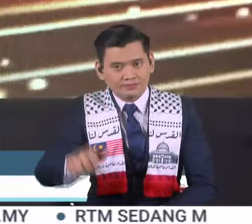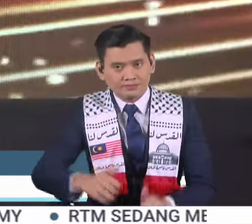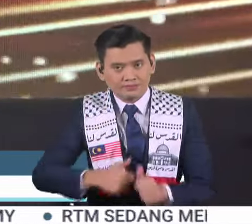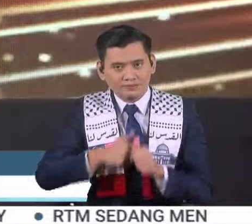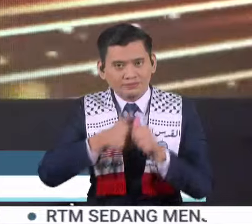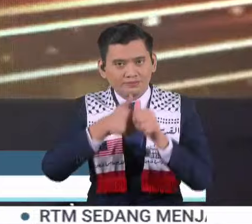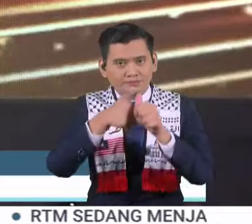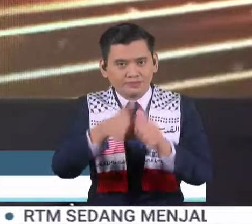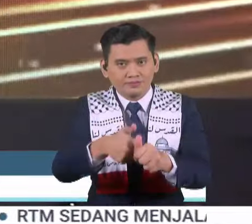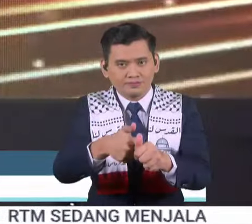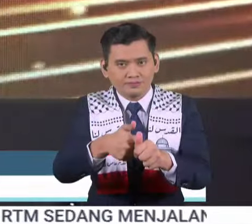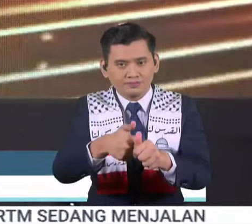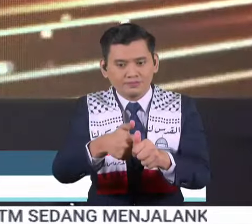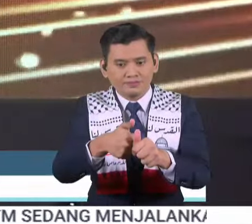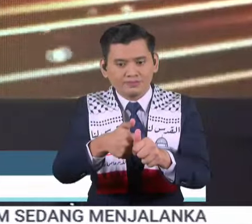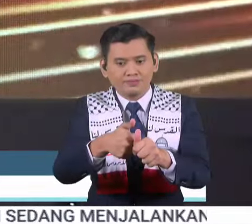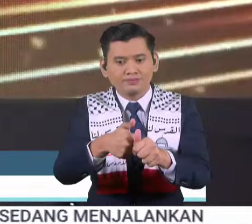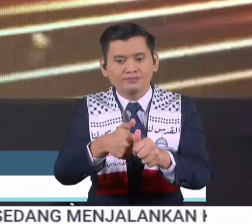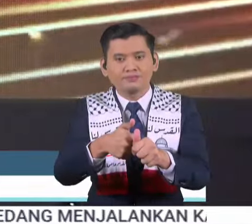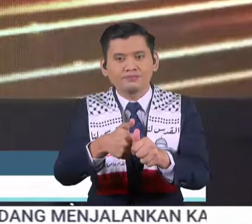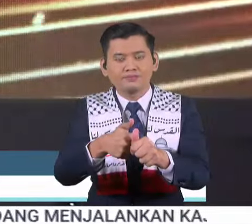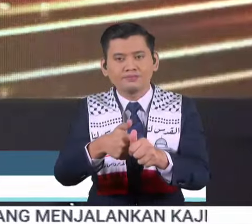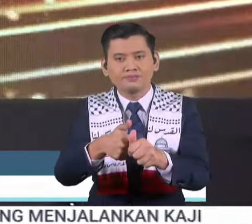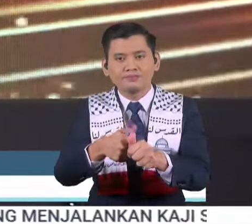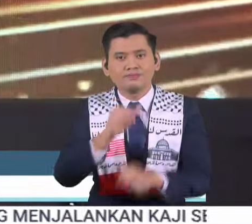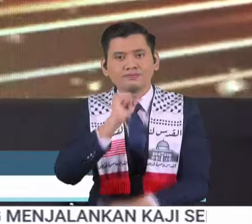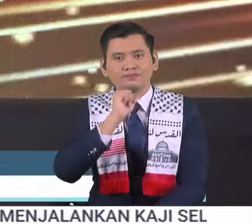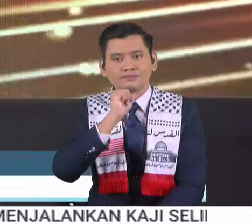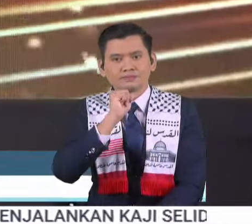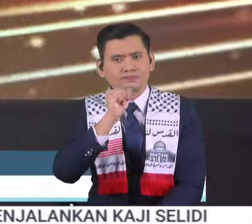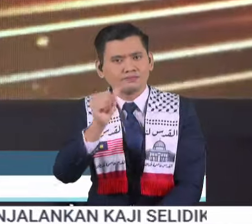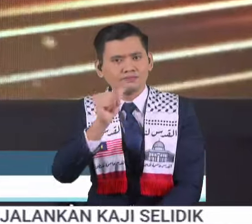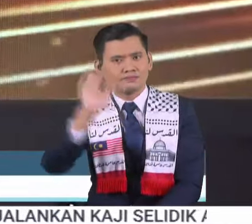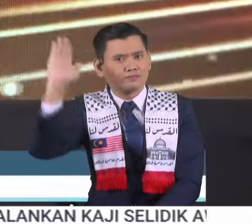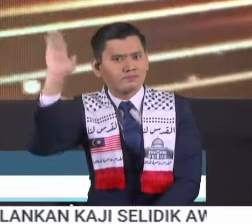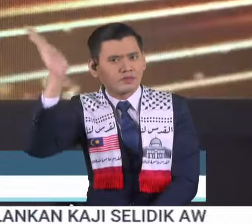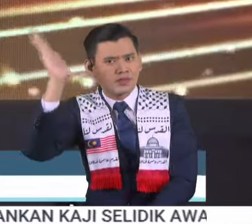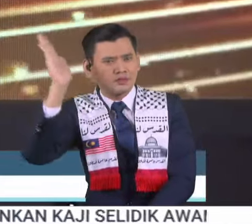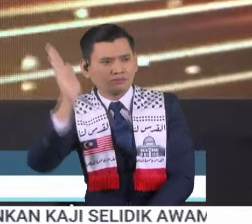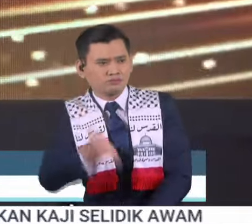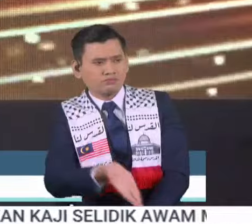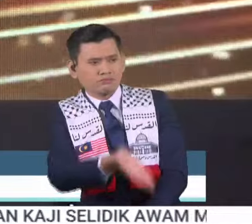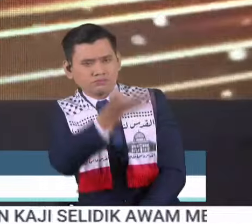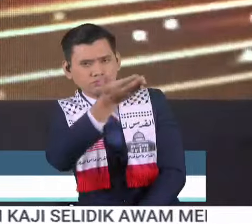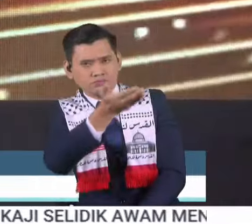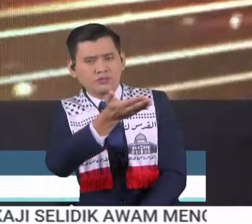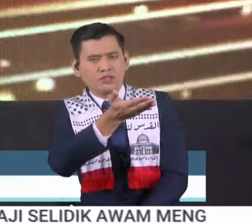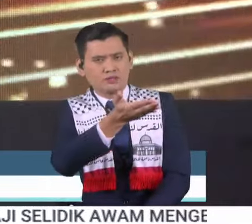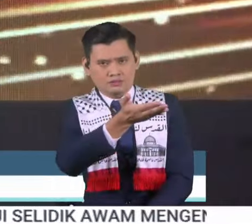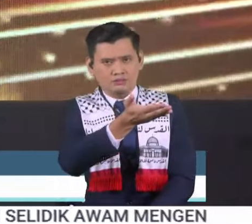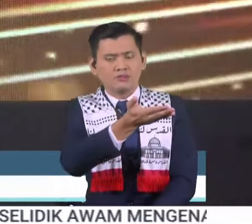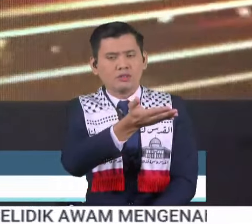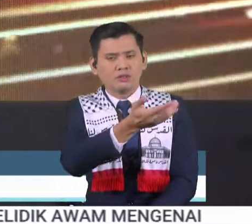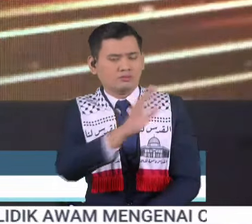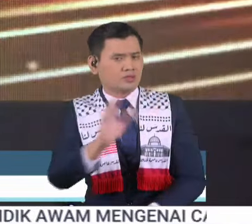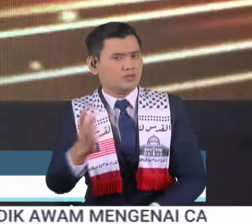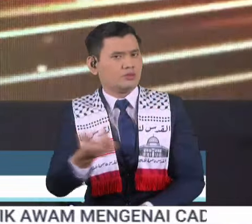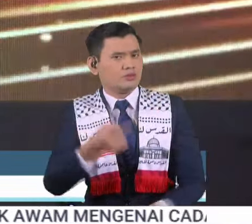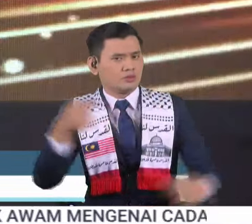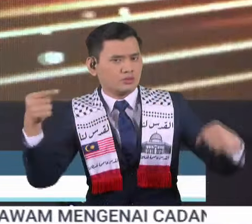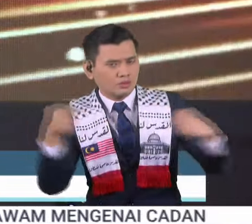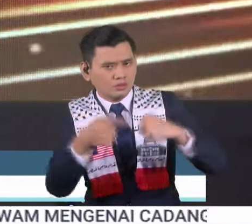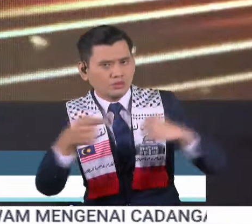Itu bukan ini ceramah politik, maki hamun orang dan dajalkan orang, kafirkan orang seperti